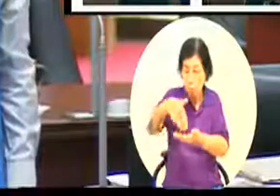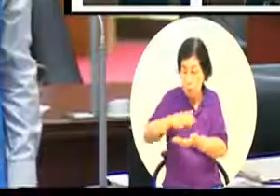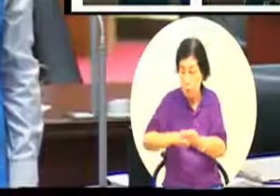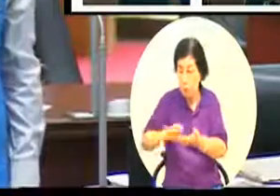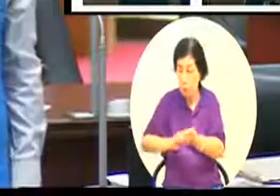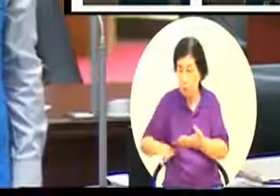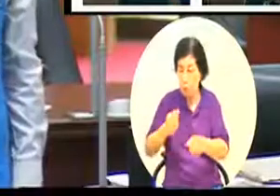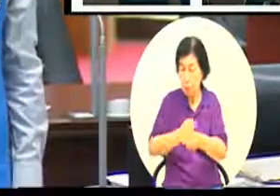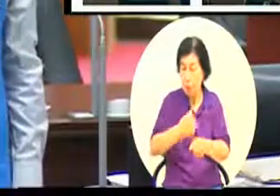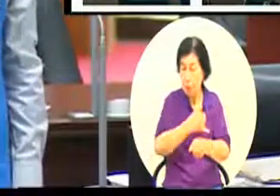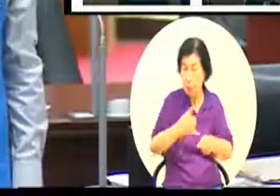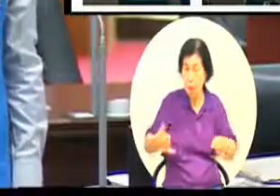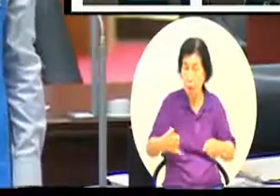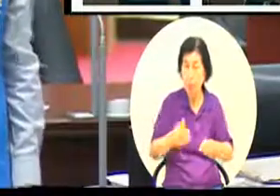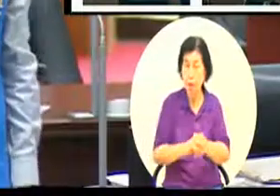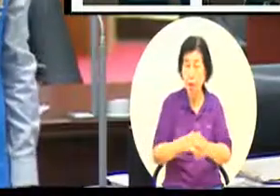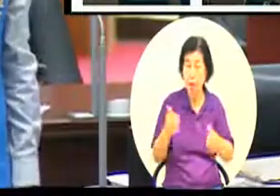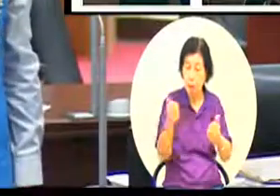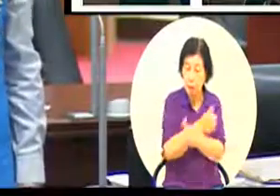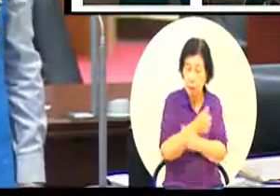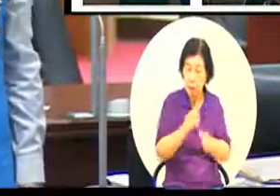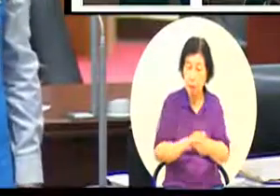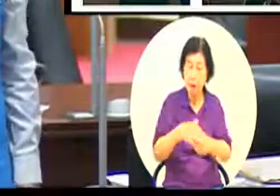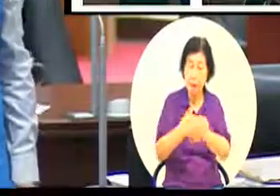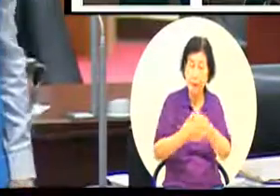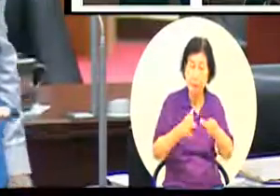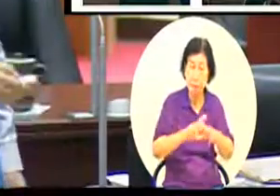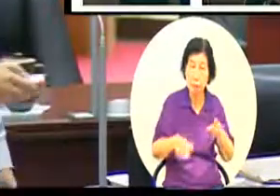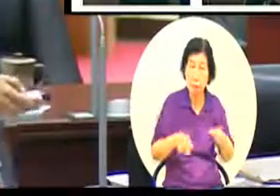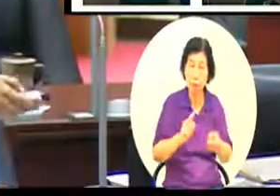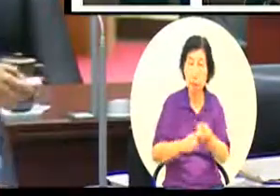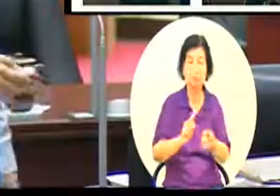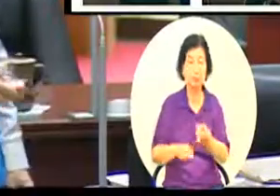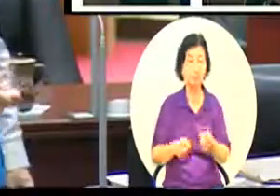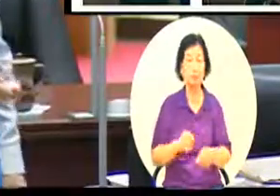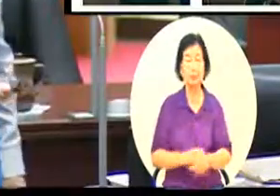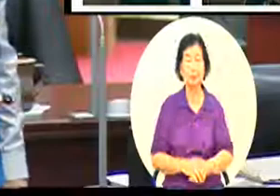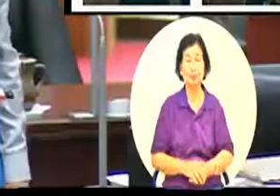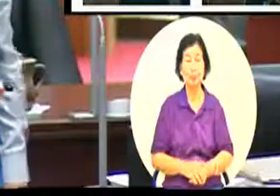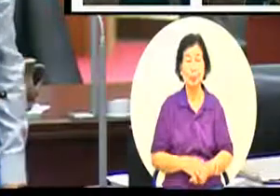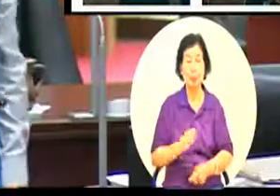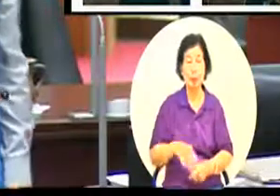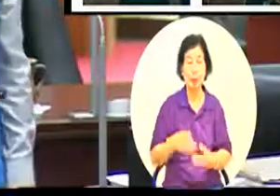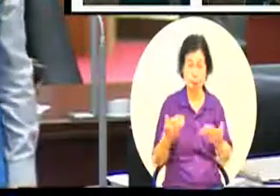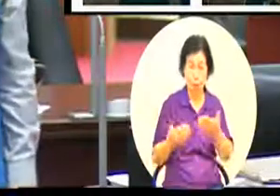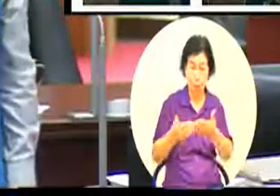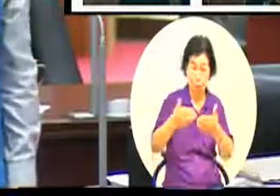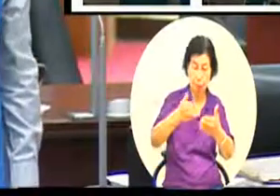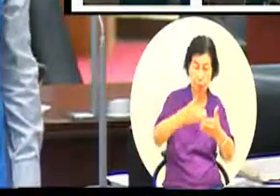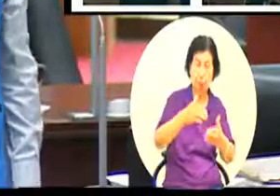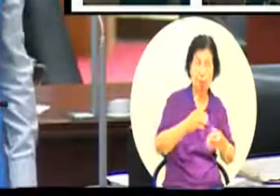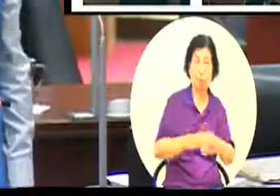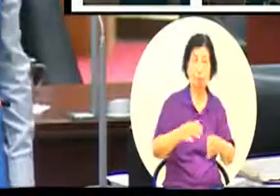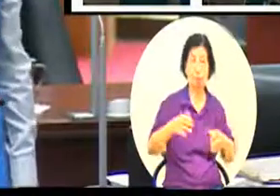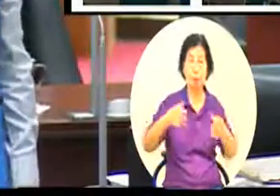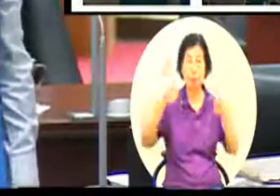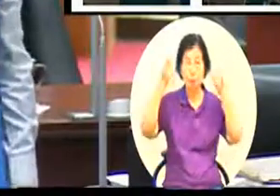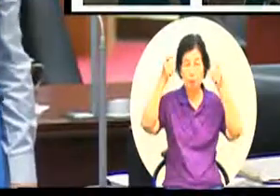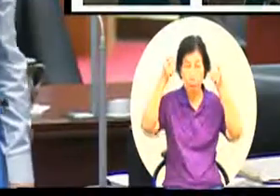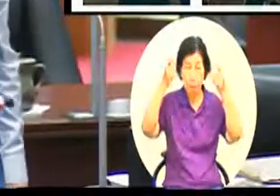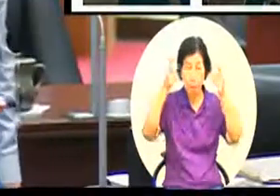能看吗？市长能看吗？对对，你如何提高我们高雄市的一个生活水